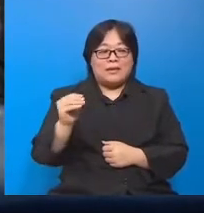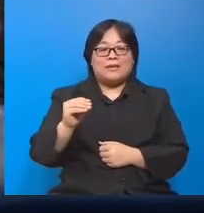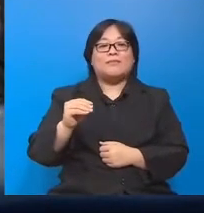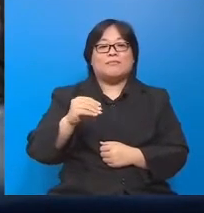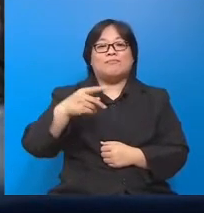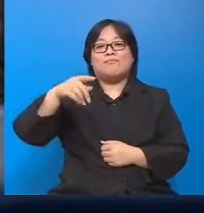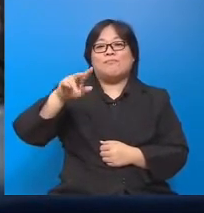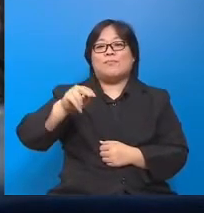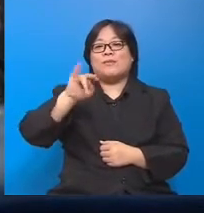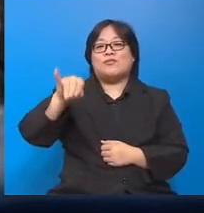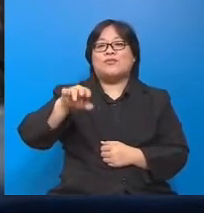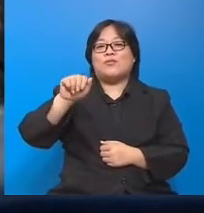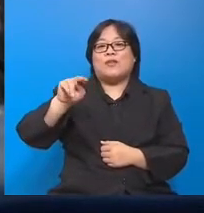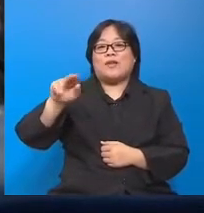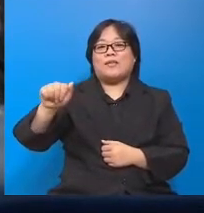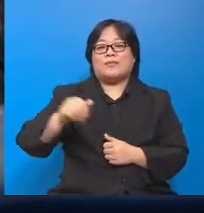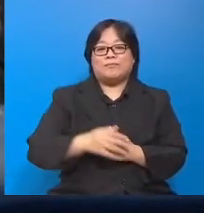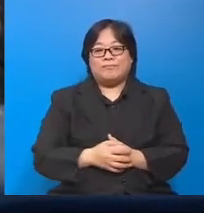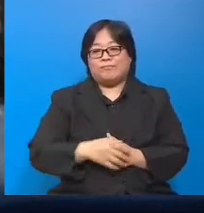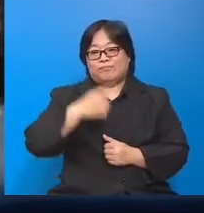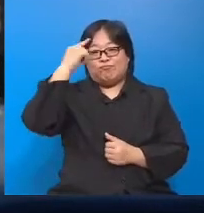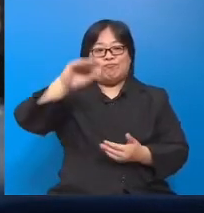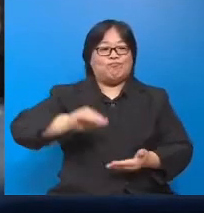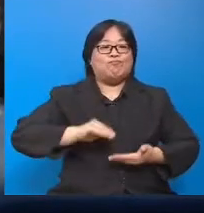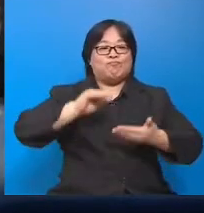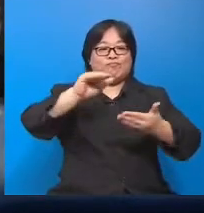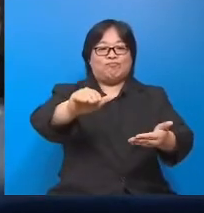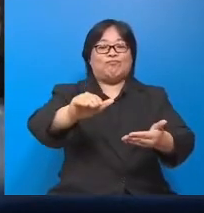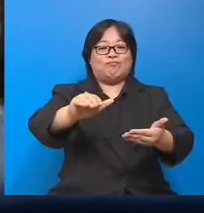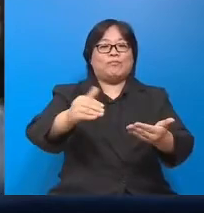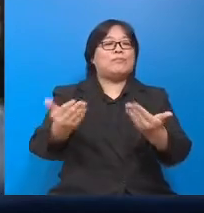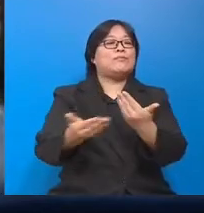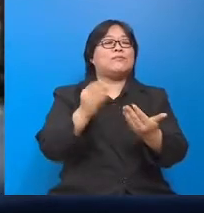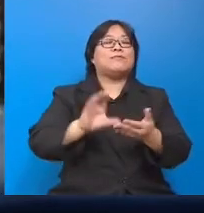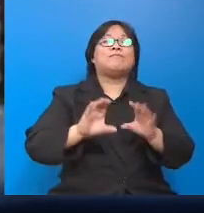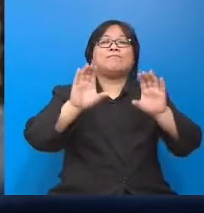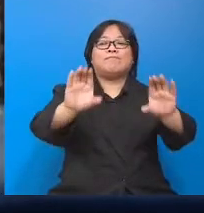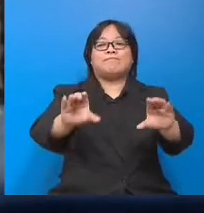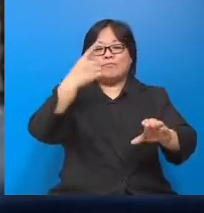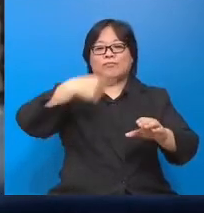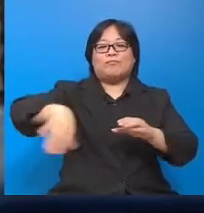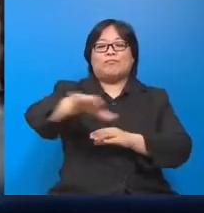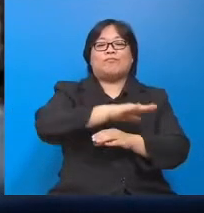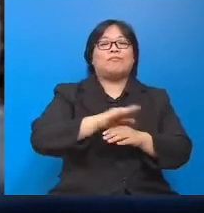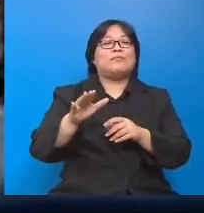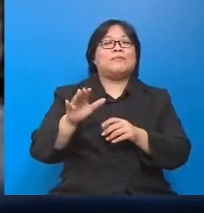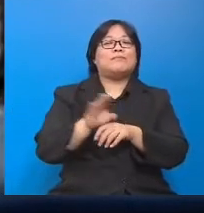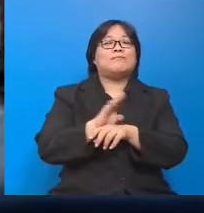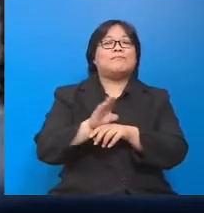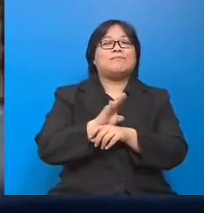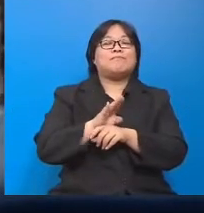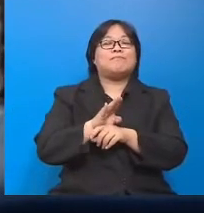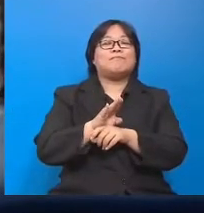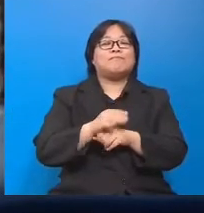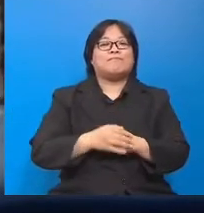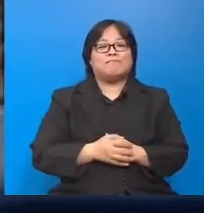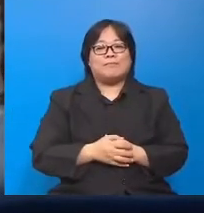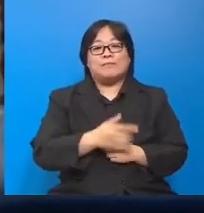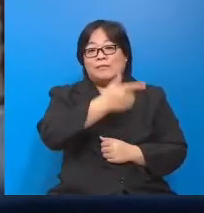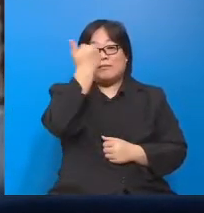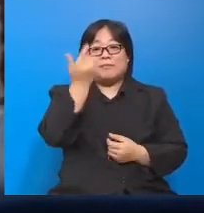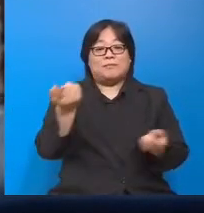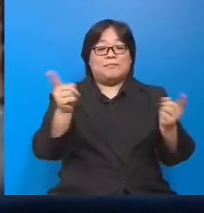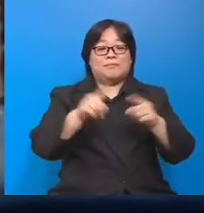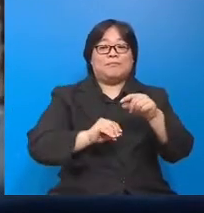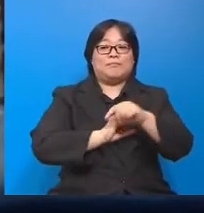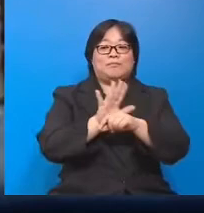penjana untuk menyalurkan sebagai pembiayaan mudah kepada Usahawan yang terjejas usulan